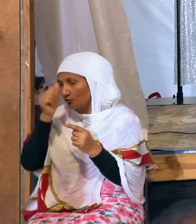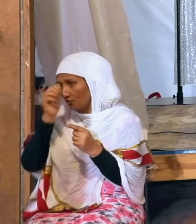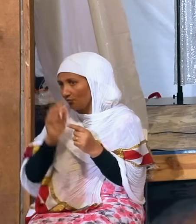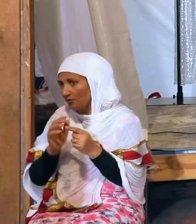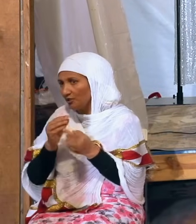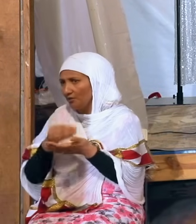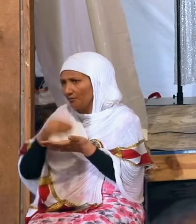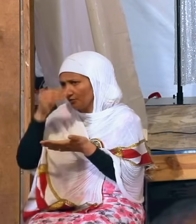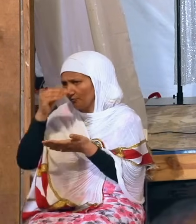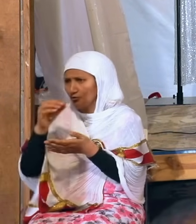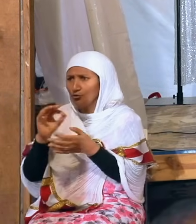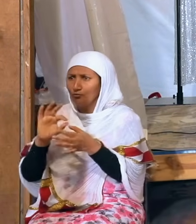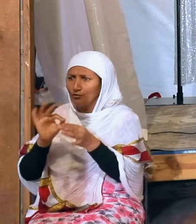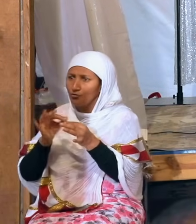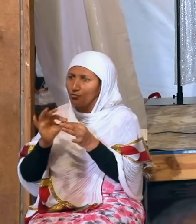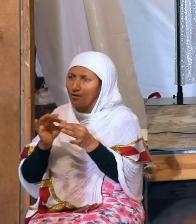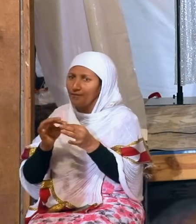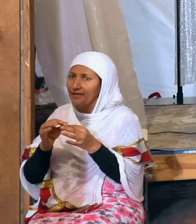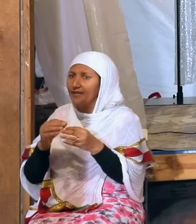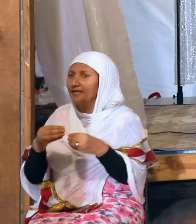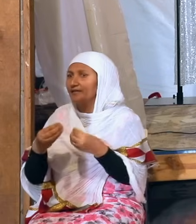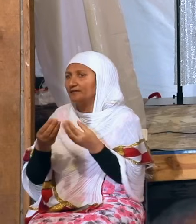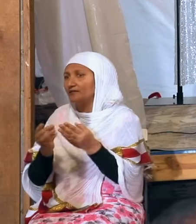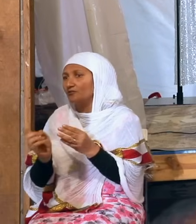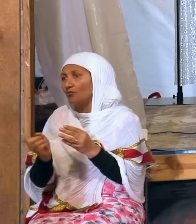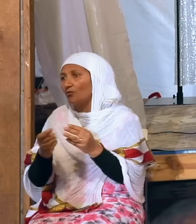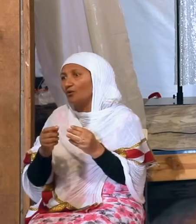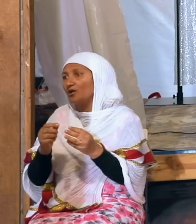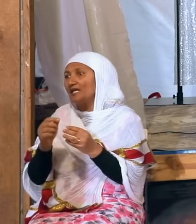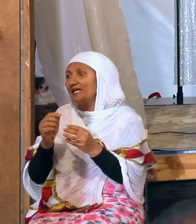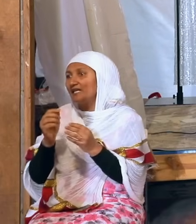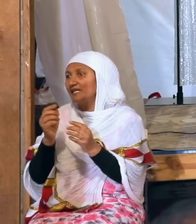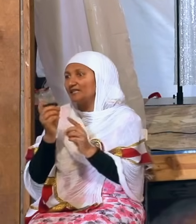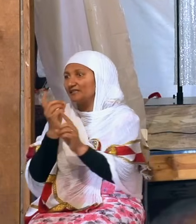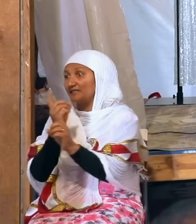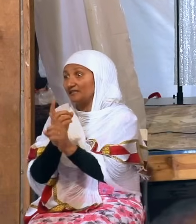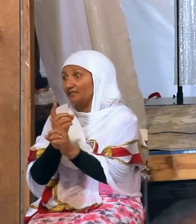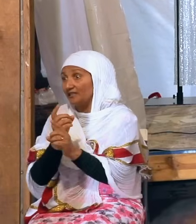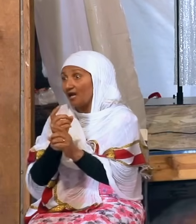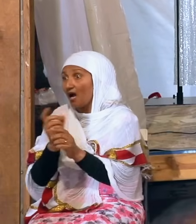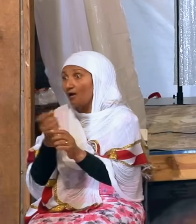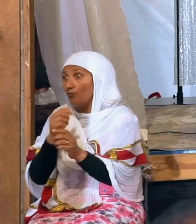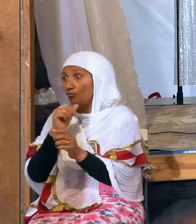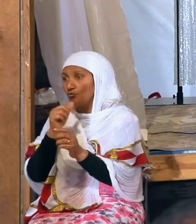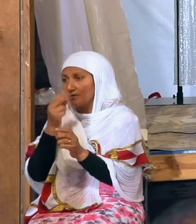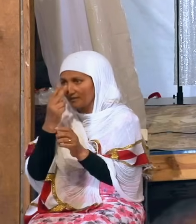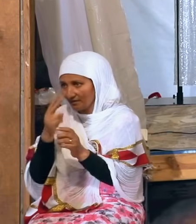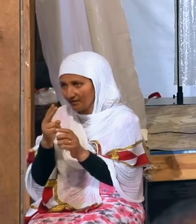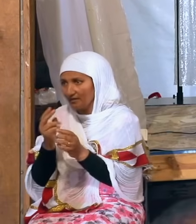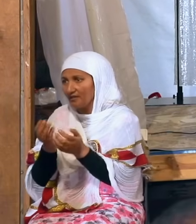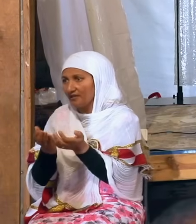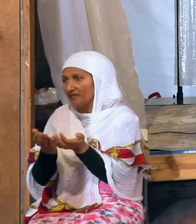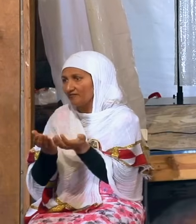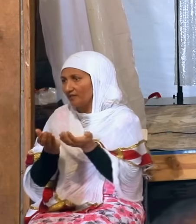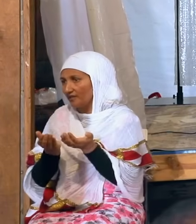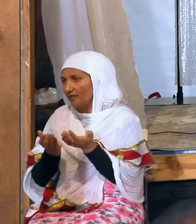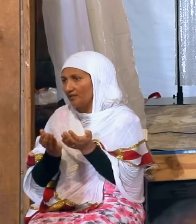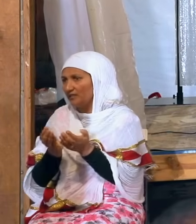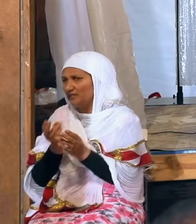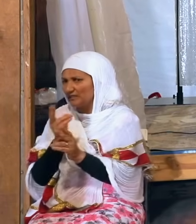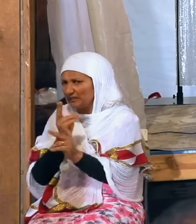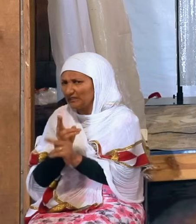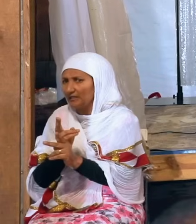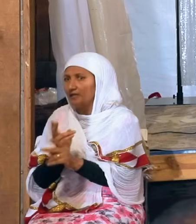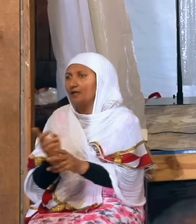በትምህርት በትርጓሜ የተብራራ ስለሆነ ልክ አለመሆኑን ያንን ማሳየት ያስፈልጋል። ትክክለኛውን